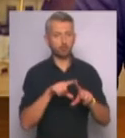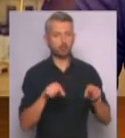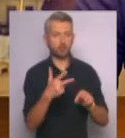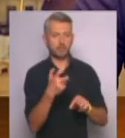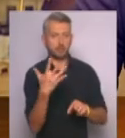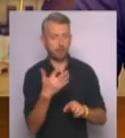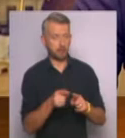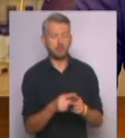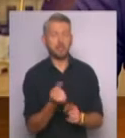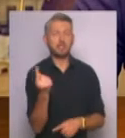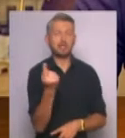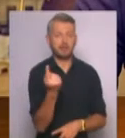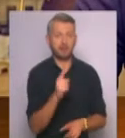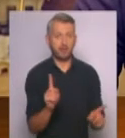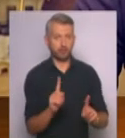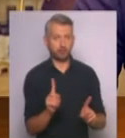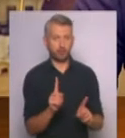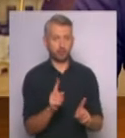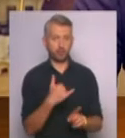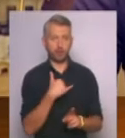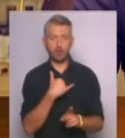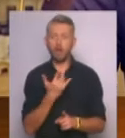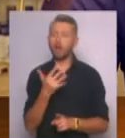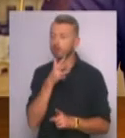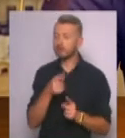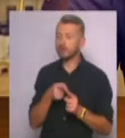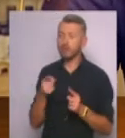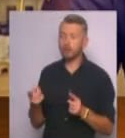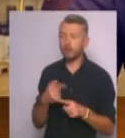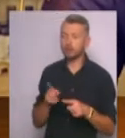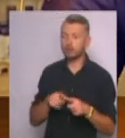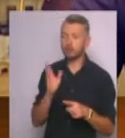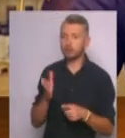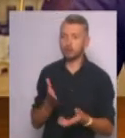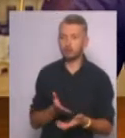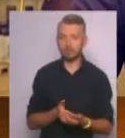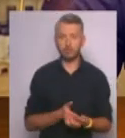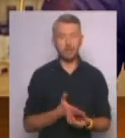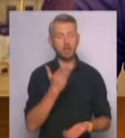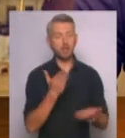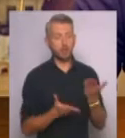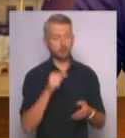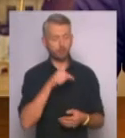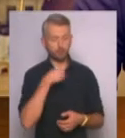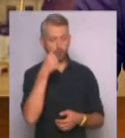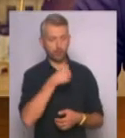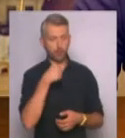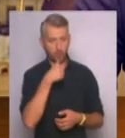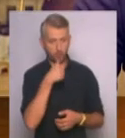Це єдине, що нас... А скільки за часом, скоріш за все, це буде відбуватися? Якщо